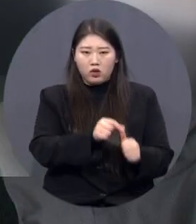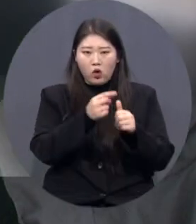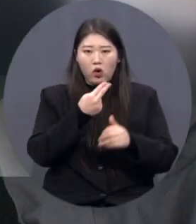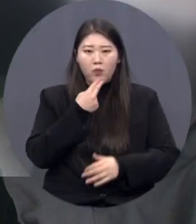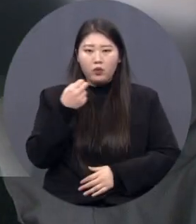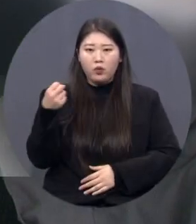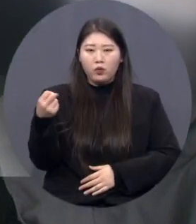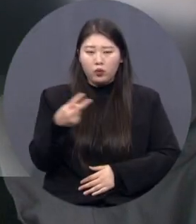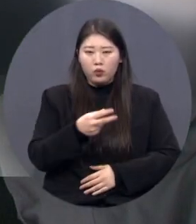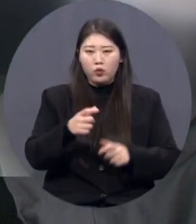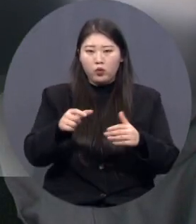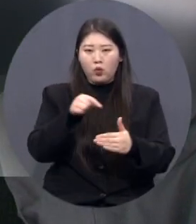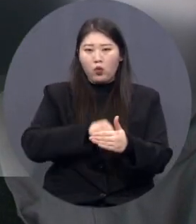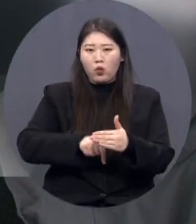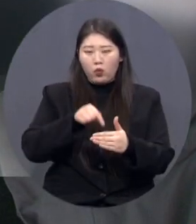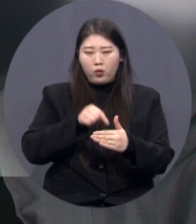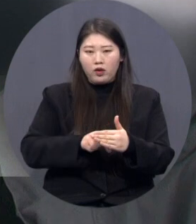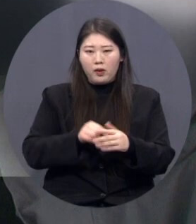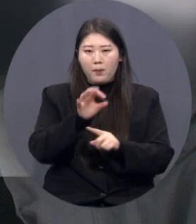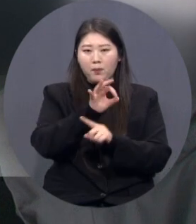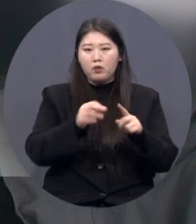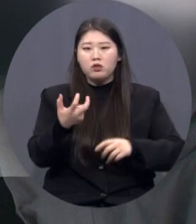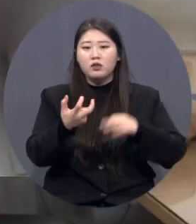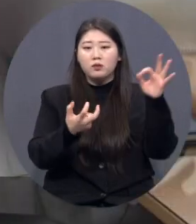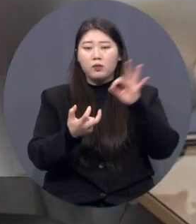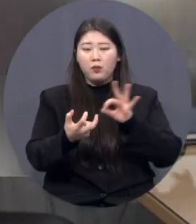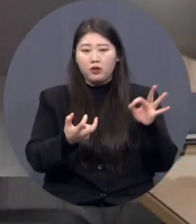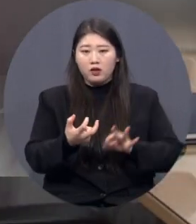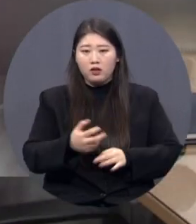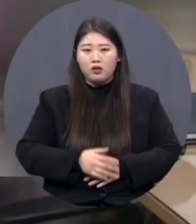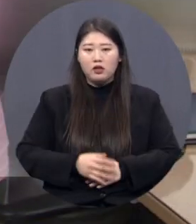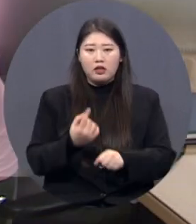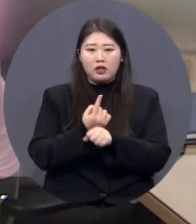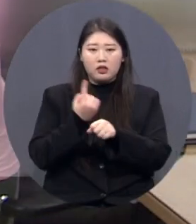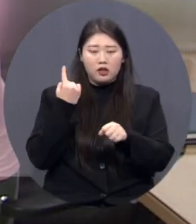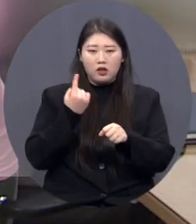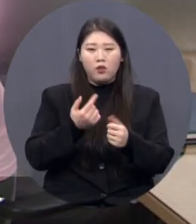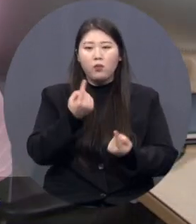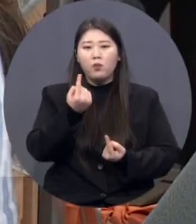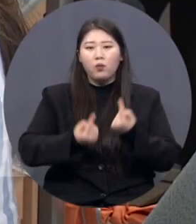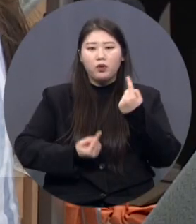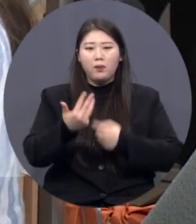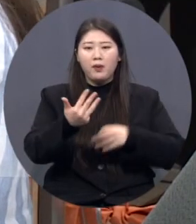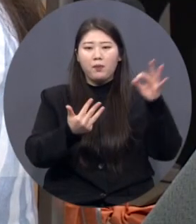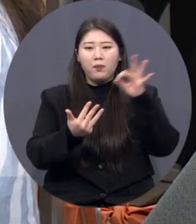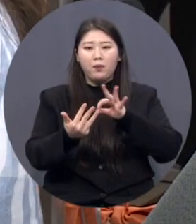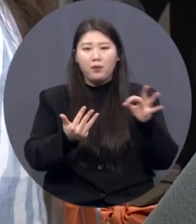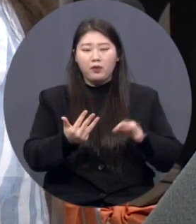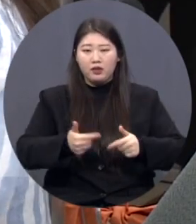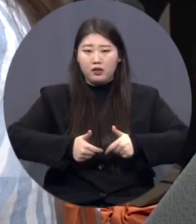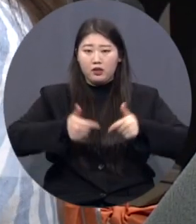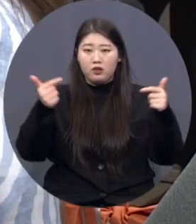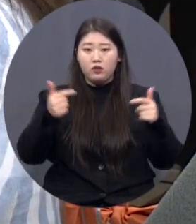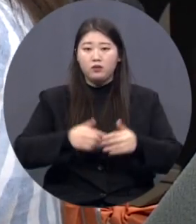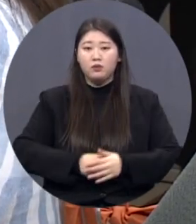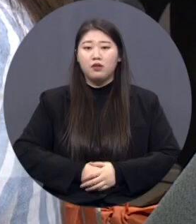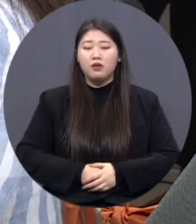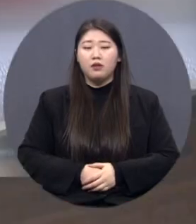유동적인 돈의 중소기업 비율은 70% 지난해 하반기 조사보다 8% 포인트